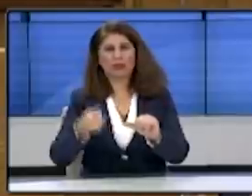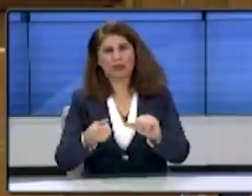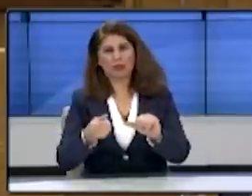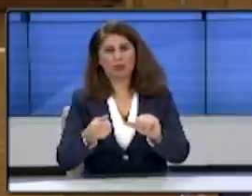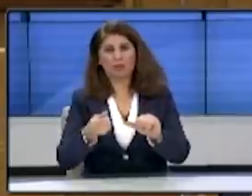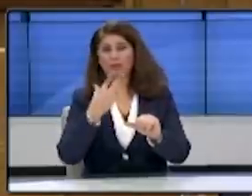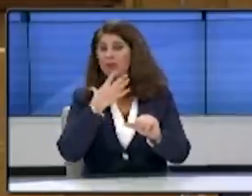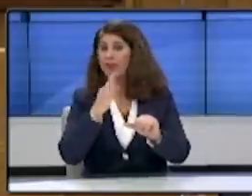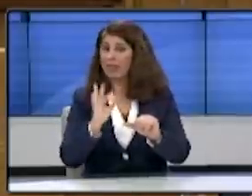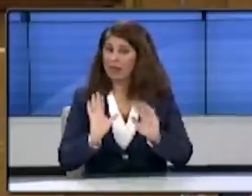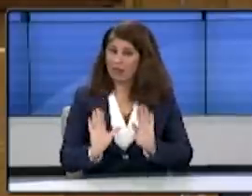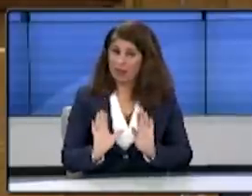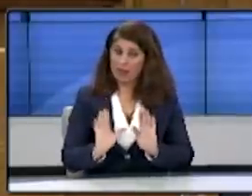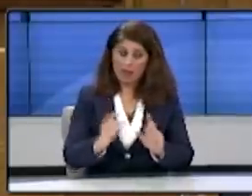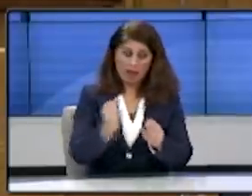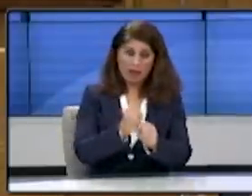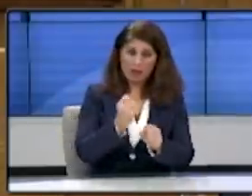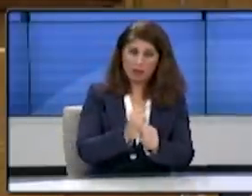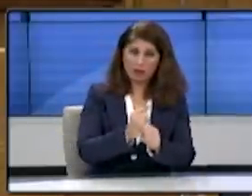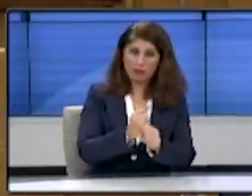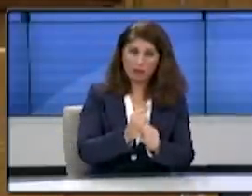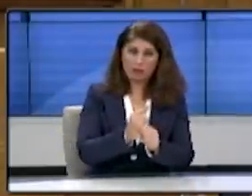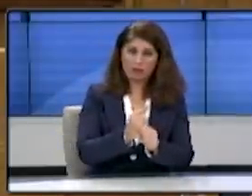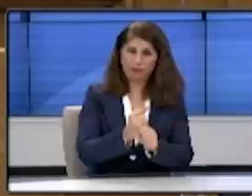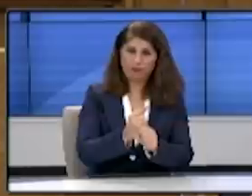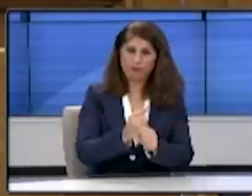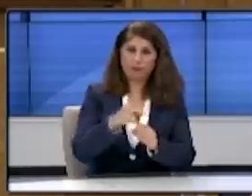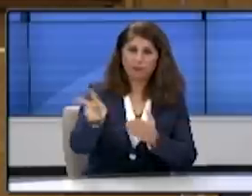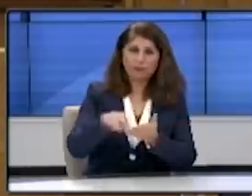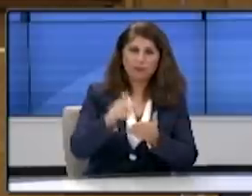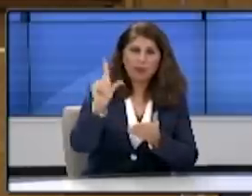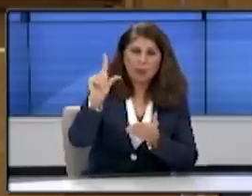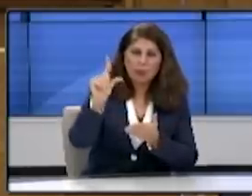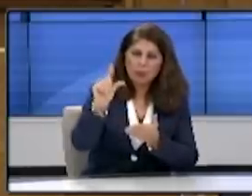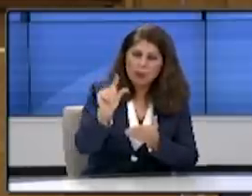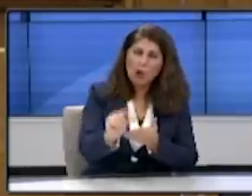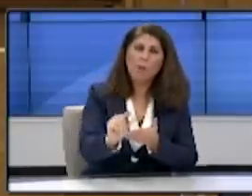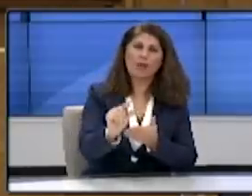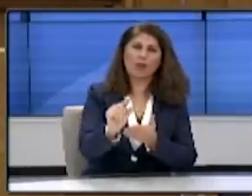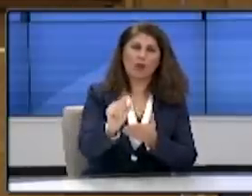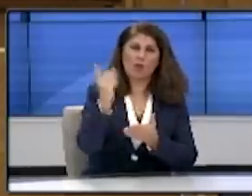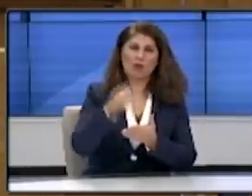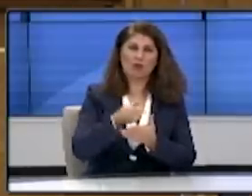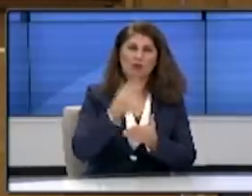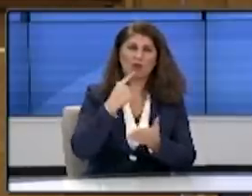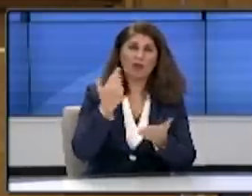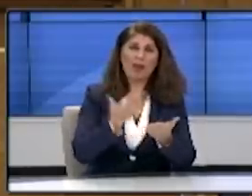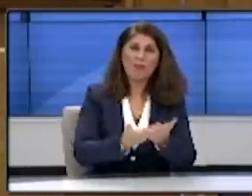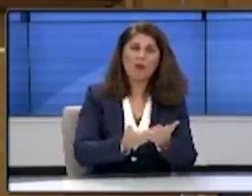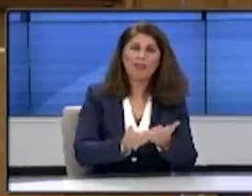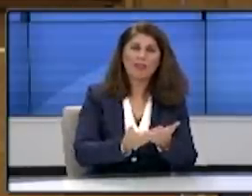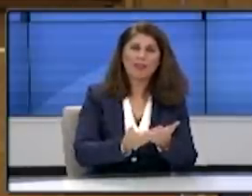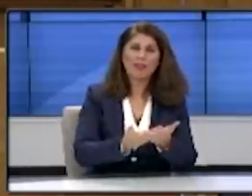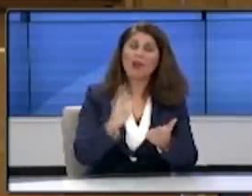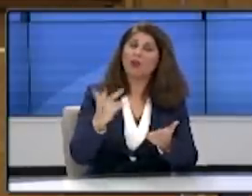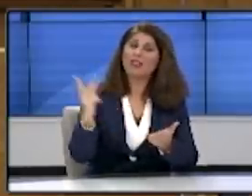0,2%. Δηλαδή, οι εργαζόμενοι αποσπούν ολοένα και μικρότερο κομμάτι. Άλλη μια απόδειξη